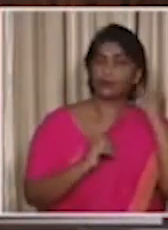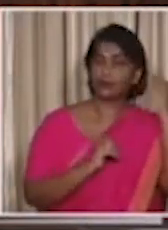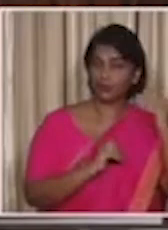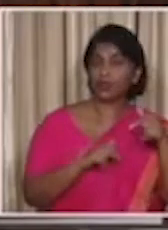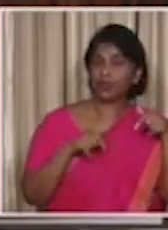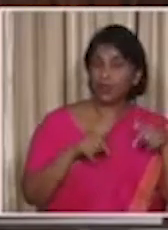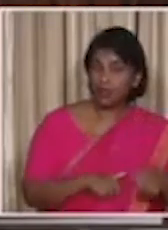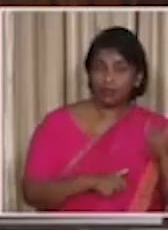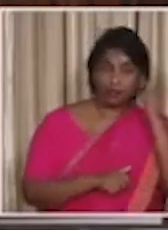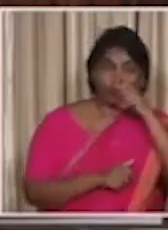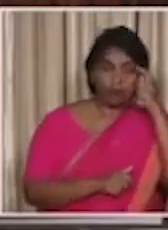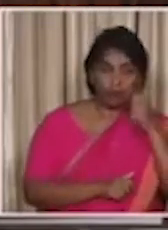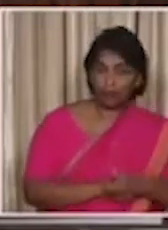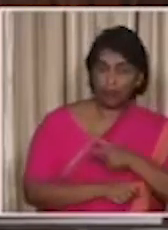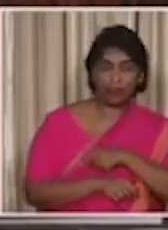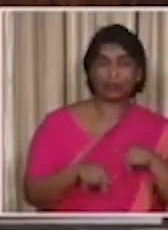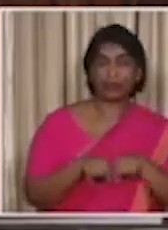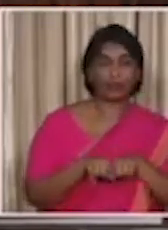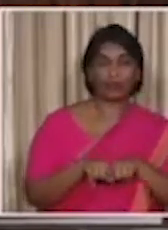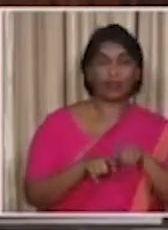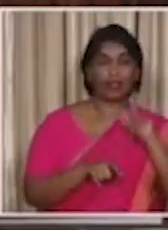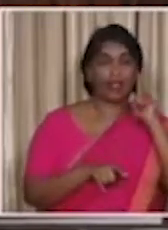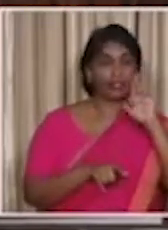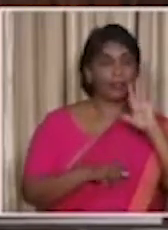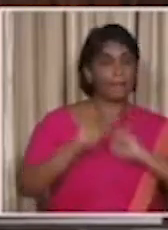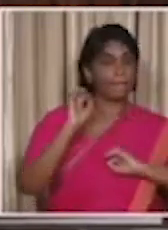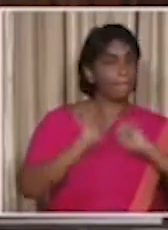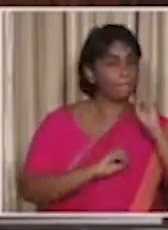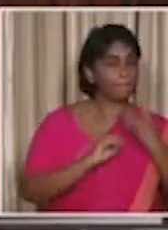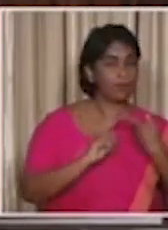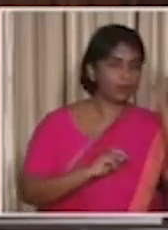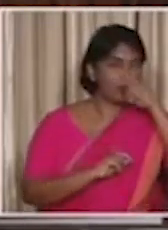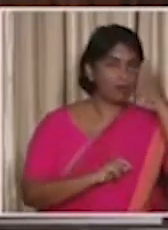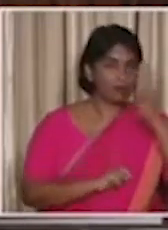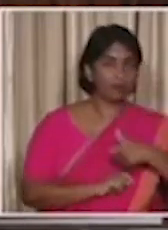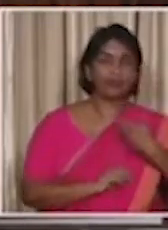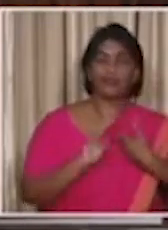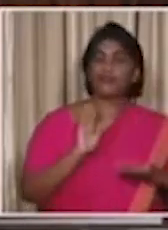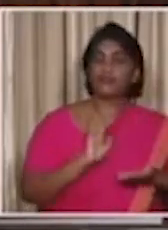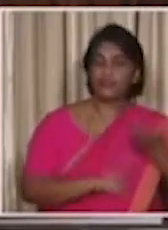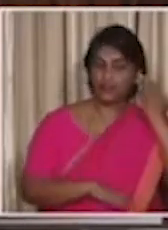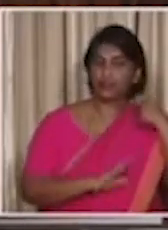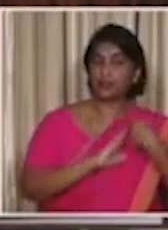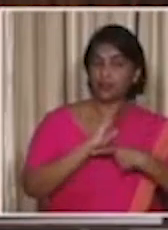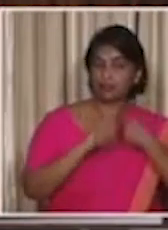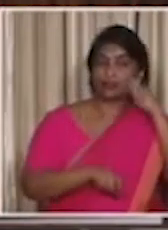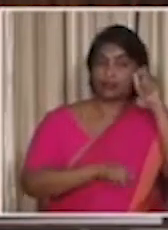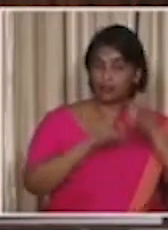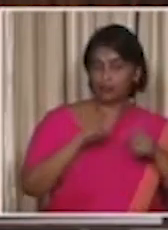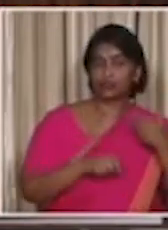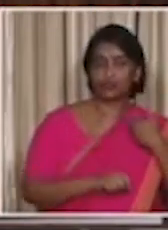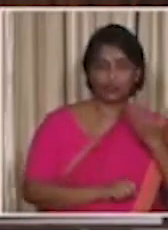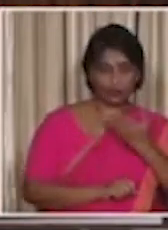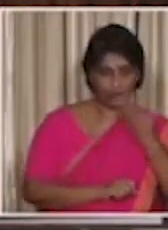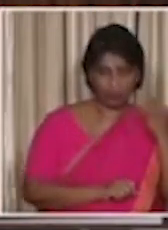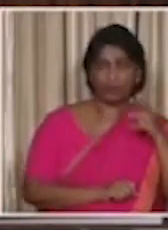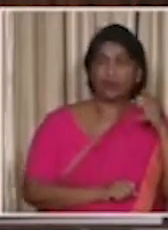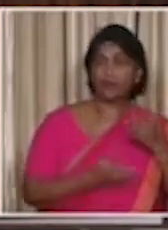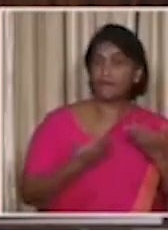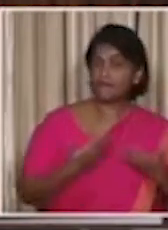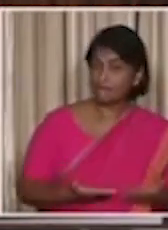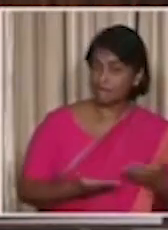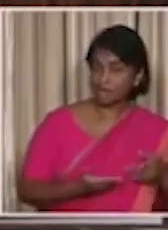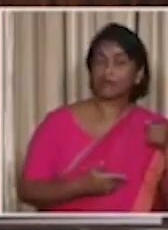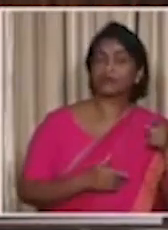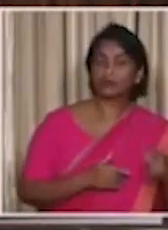අද ලබන ආදායමට වඩා 75%ක් පමණ වැඩි ආදායමක් ලබන්නට රටේ ජනතාවට පුළුවන්